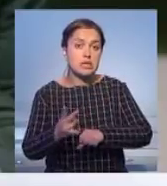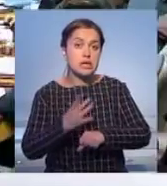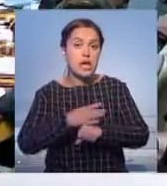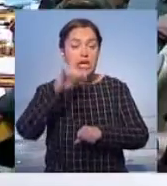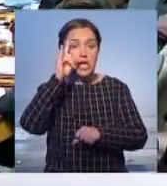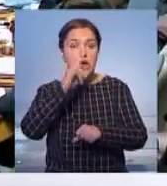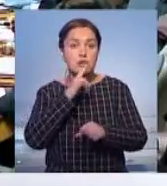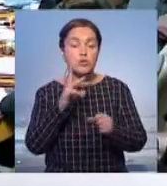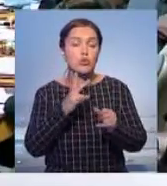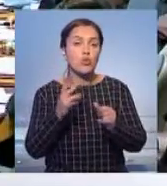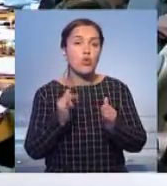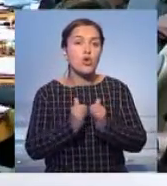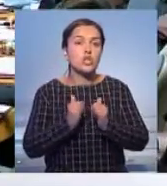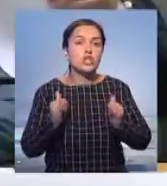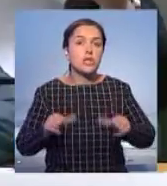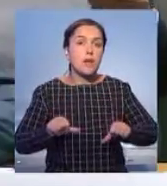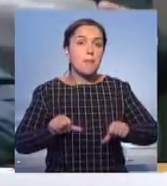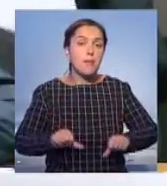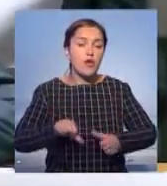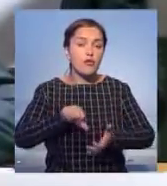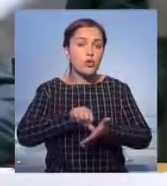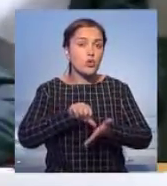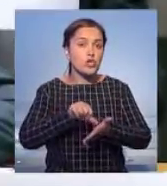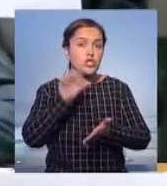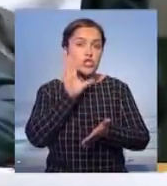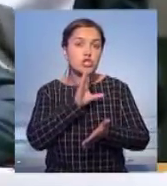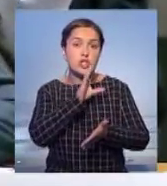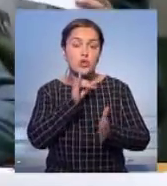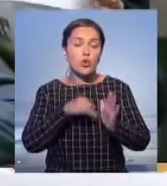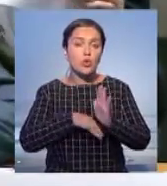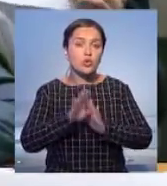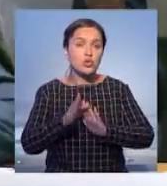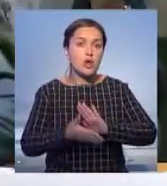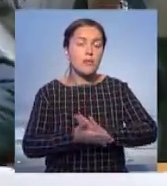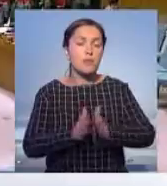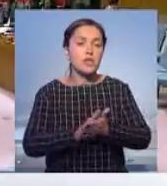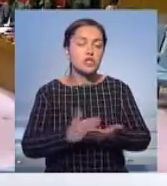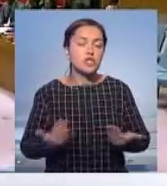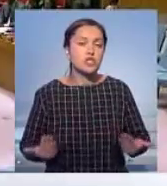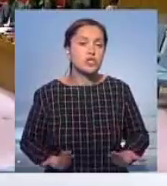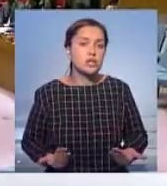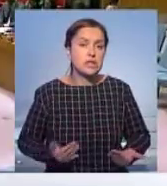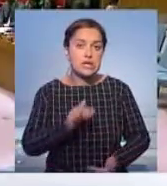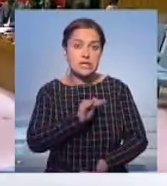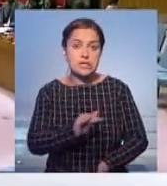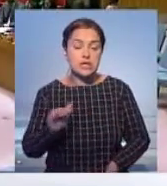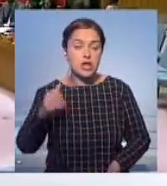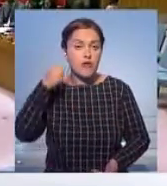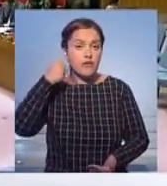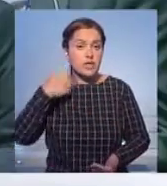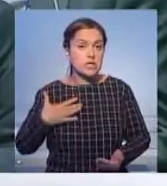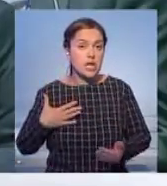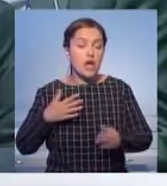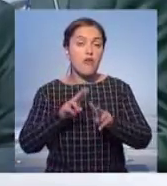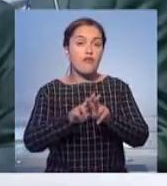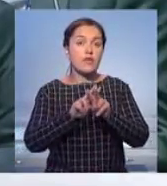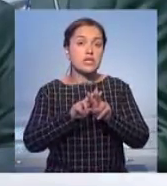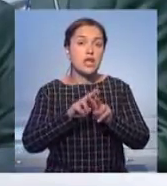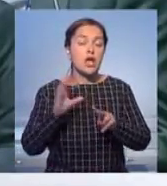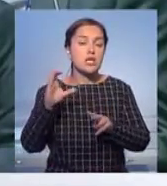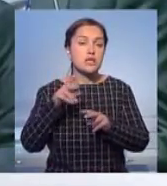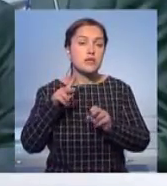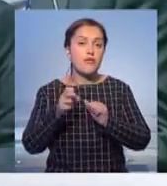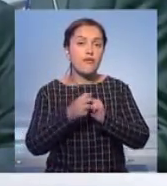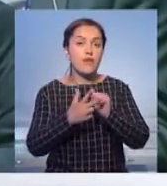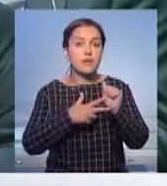значение расширению прав и роли женщин и улучшению положения детей в Афганистане. Запланировано проведение в Астане в сентябре 2018